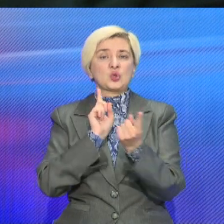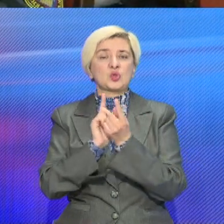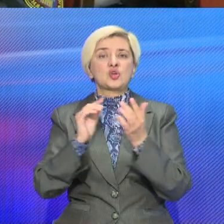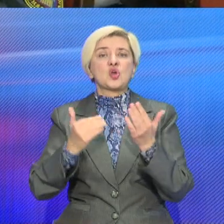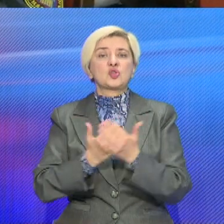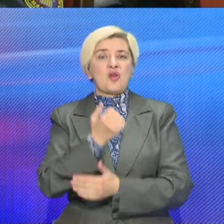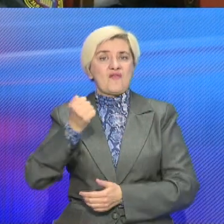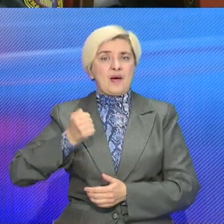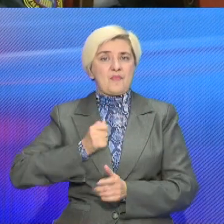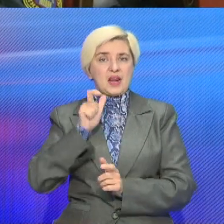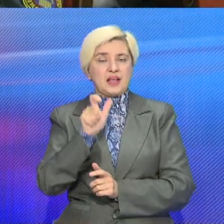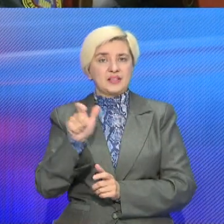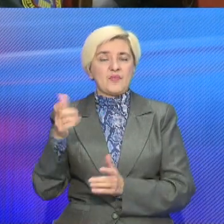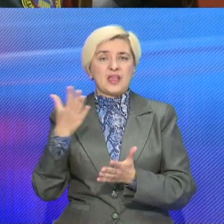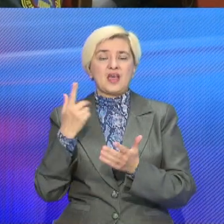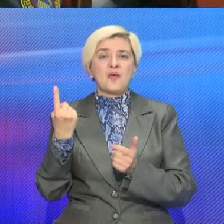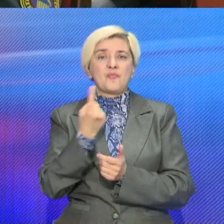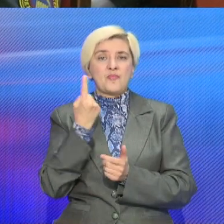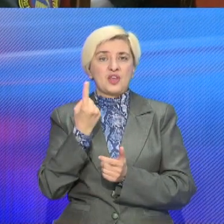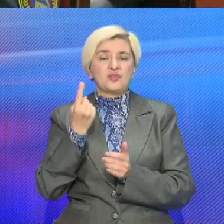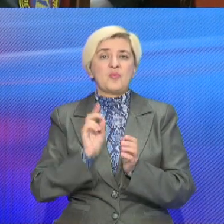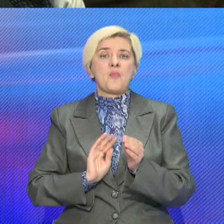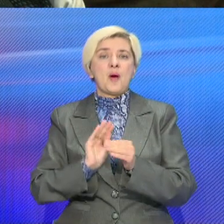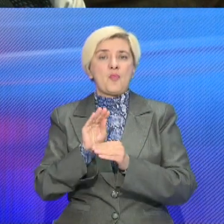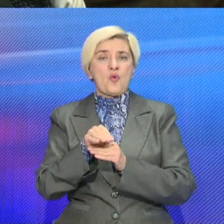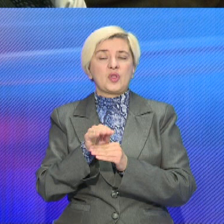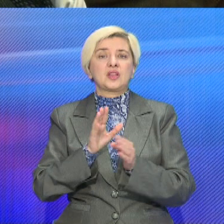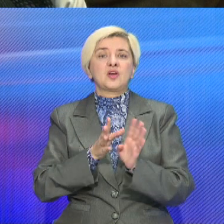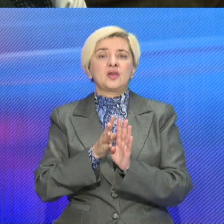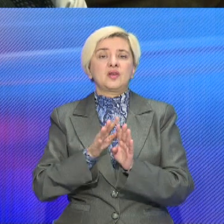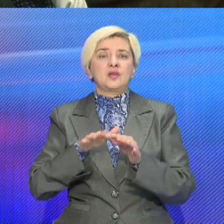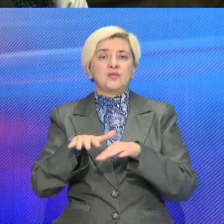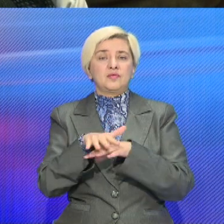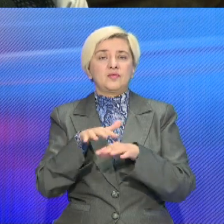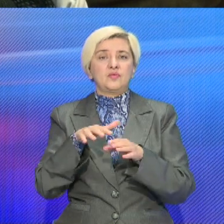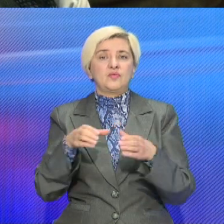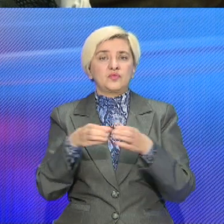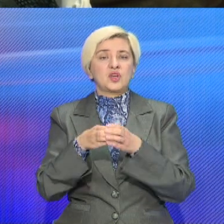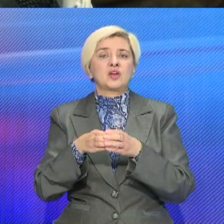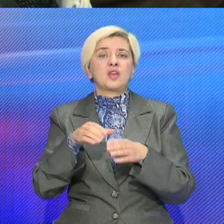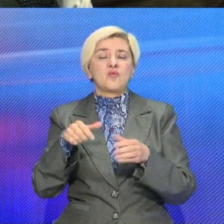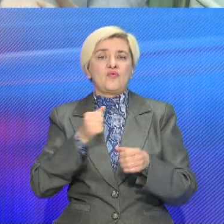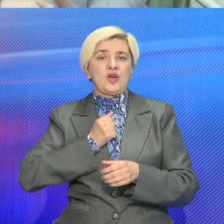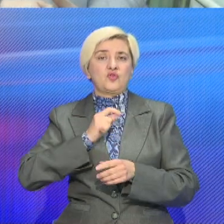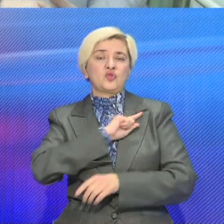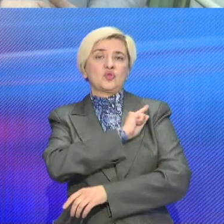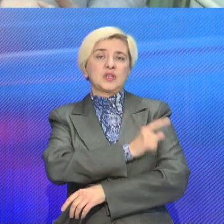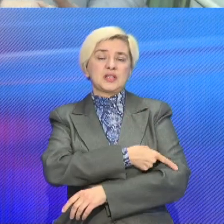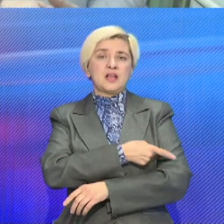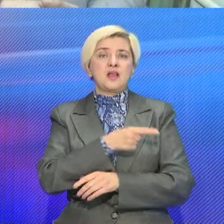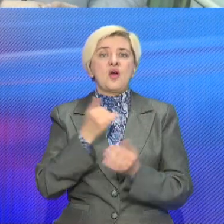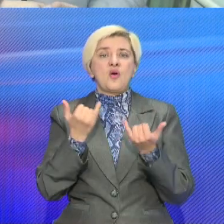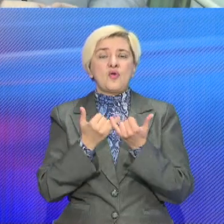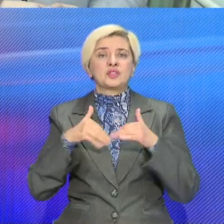новабранцамі, якія адны з першых папоўніць шэрагі ўзброеных сіл краіны. Госці павіншавалі будучых абаронцаў айчыны, якія на